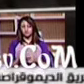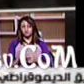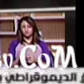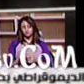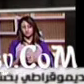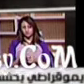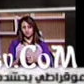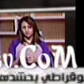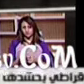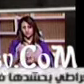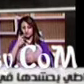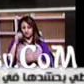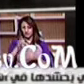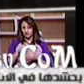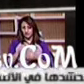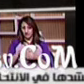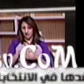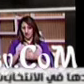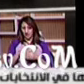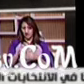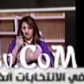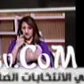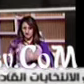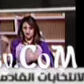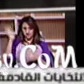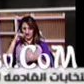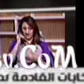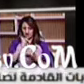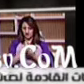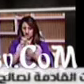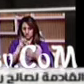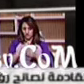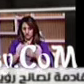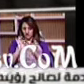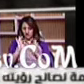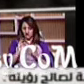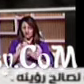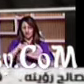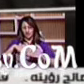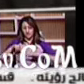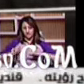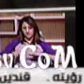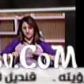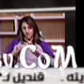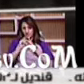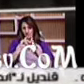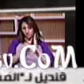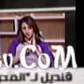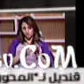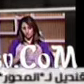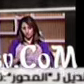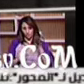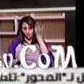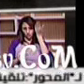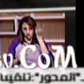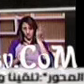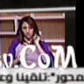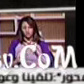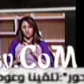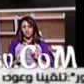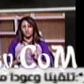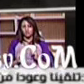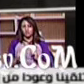وهي الانتخابات النيابيه القادمه فقط اذا المحكمه الدستوريه العليا بتقول ان